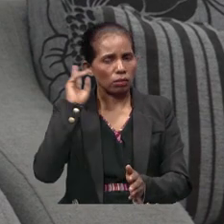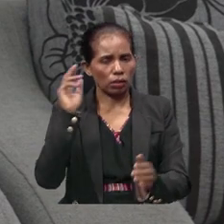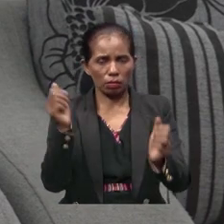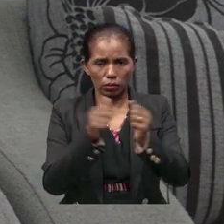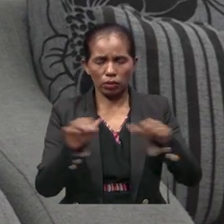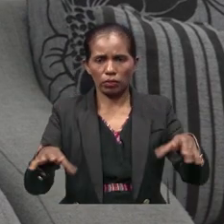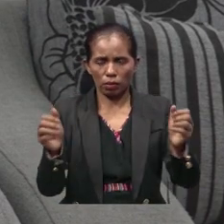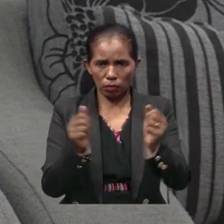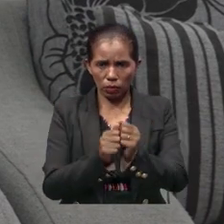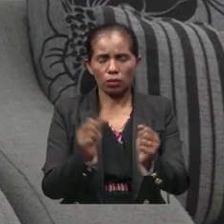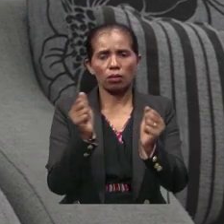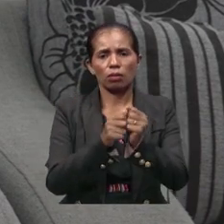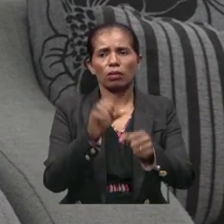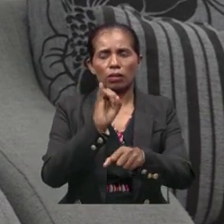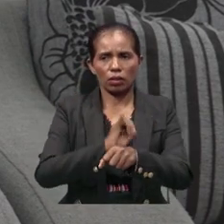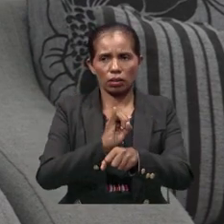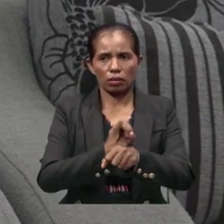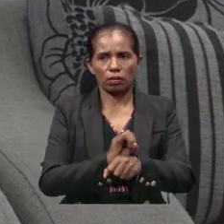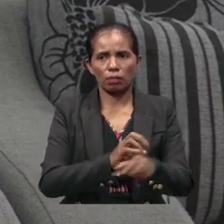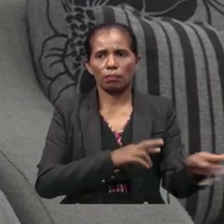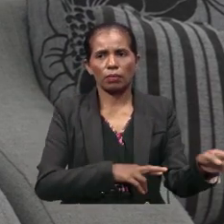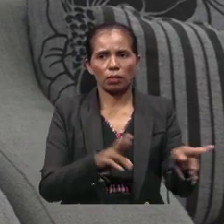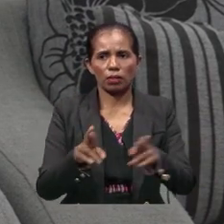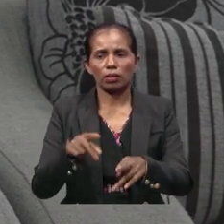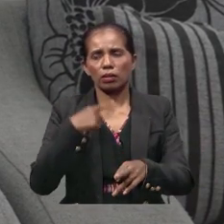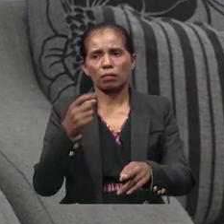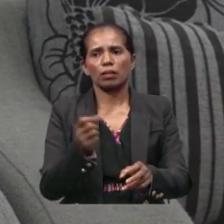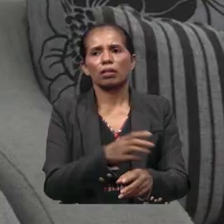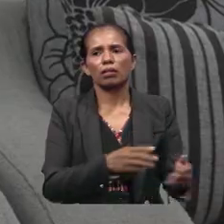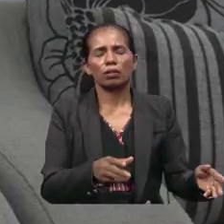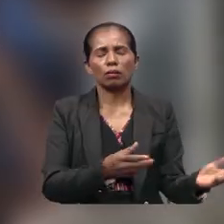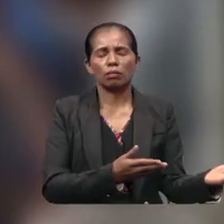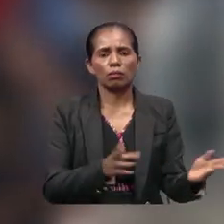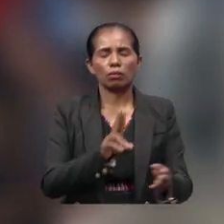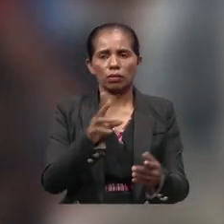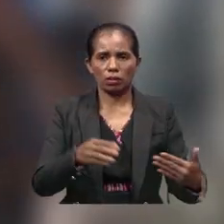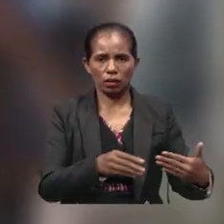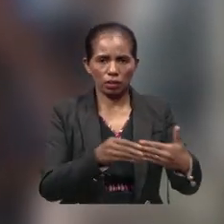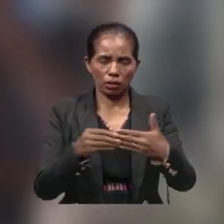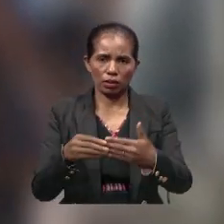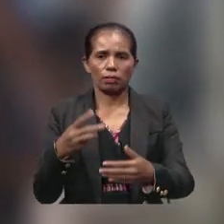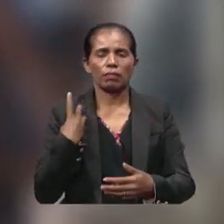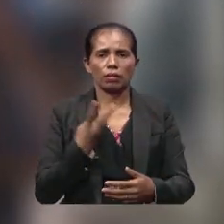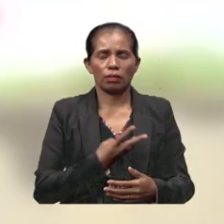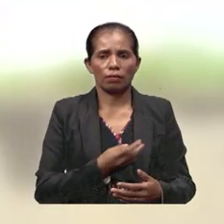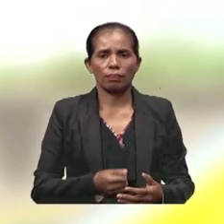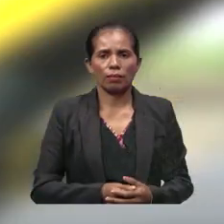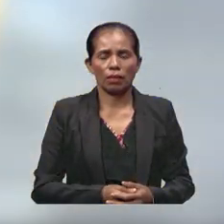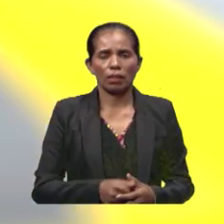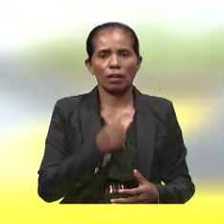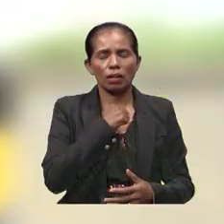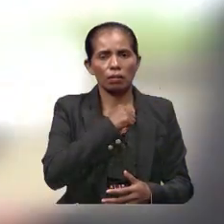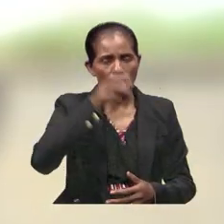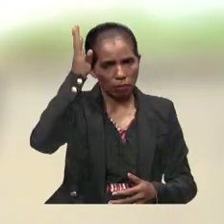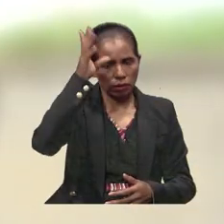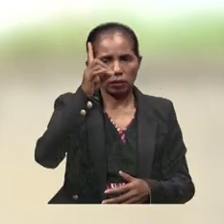agora itu kon la koi rona on ve igreja pronto sema kata dala dalam beita Antes ne arcebispo arquidiocese